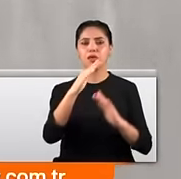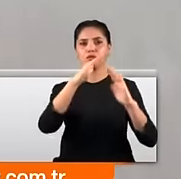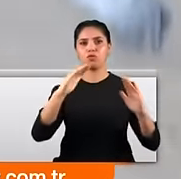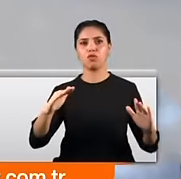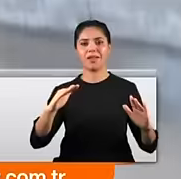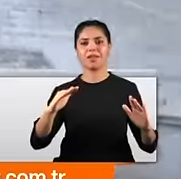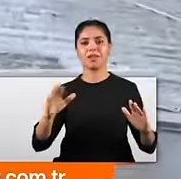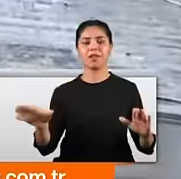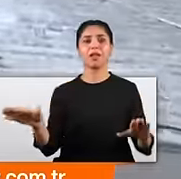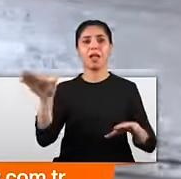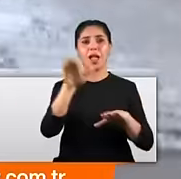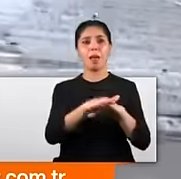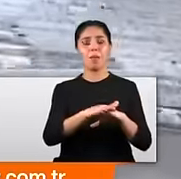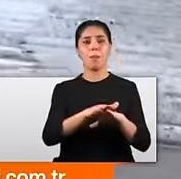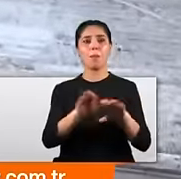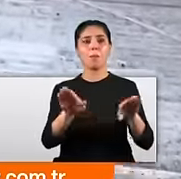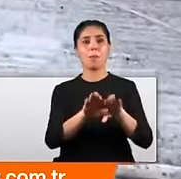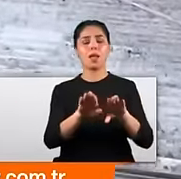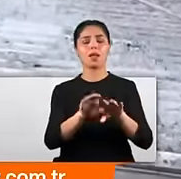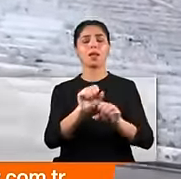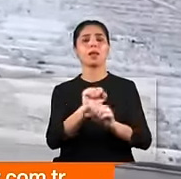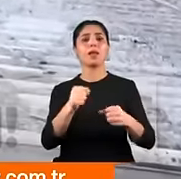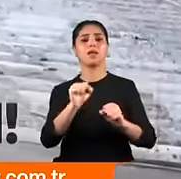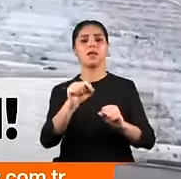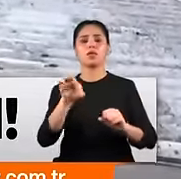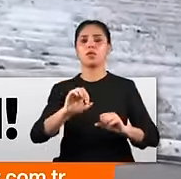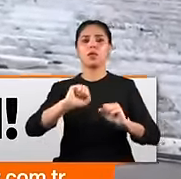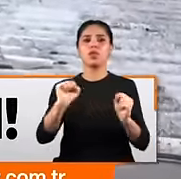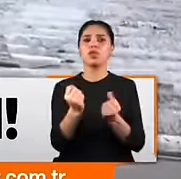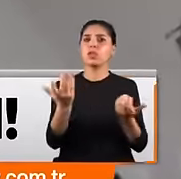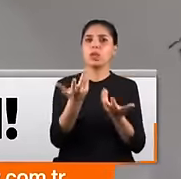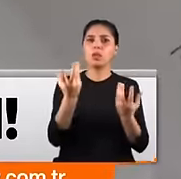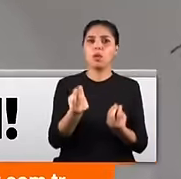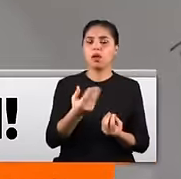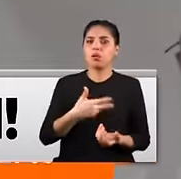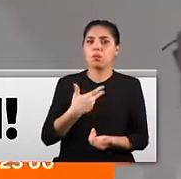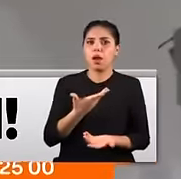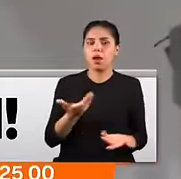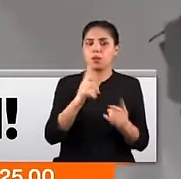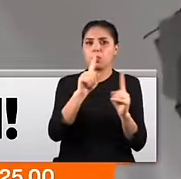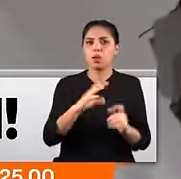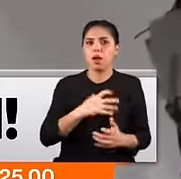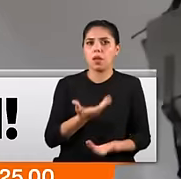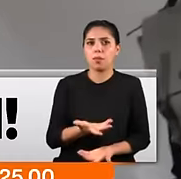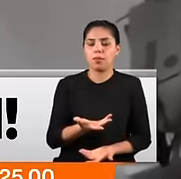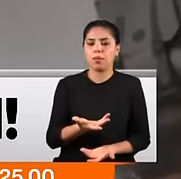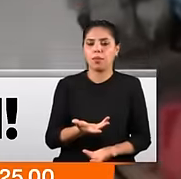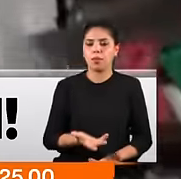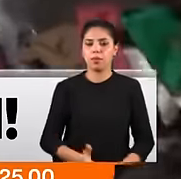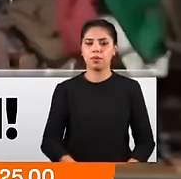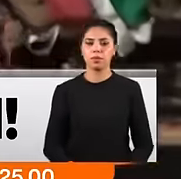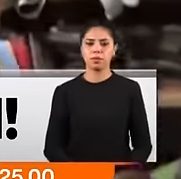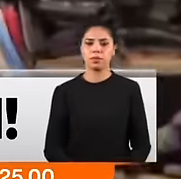tamamını kaplıyordu. Şimdi ise tarihi çarşı esnafı kış ayını nasıl geçireceğini düşünüyor. Çok yağmur yağdığında hatta lambayı yakamıyoruz.